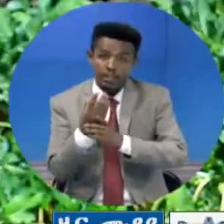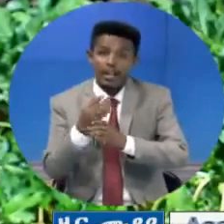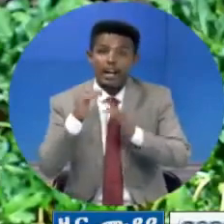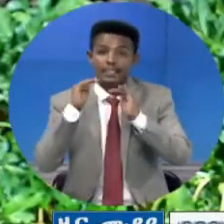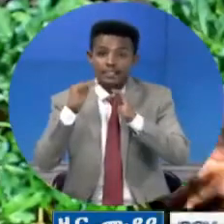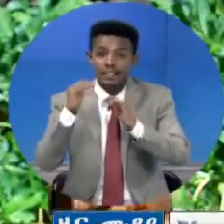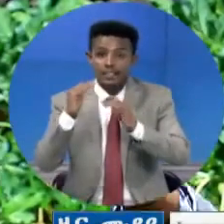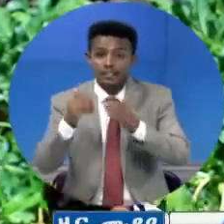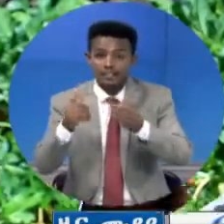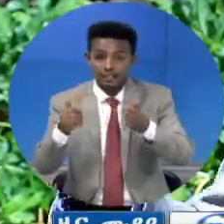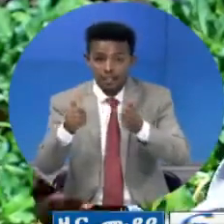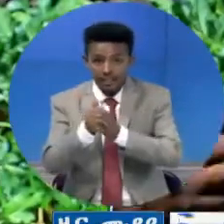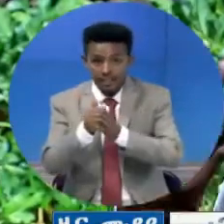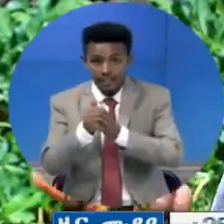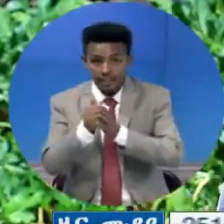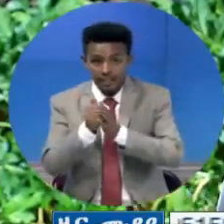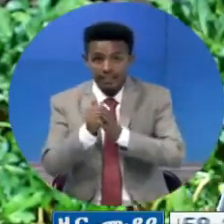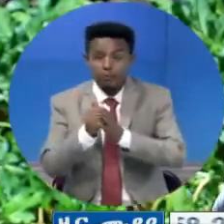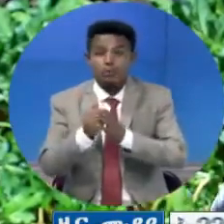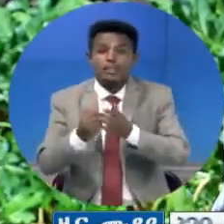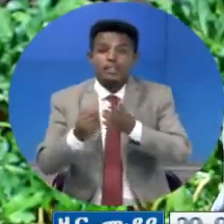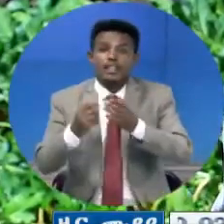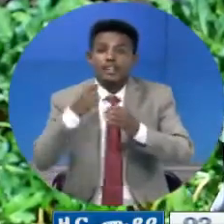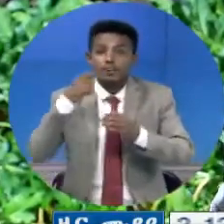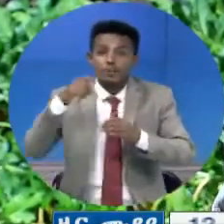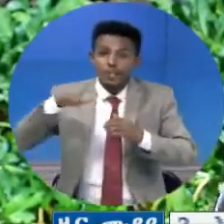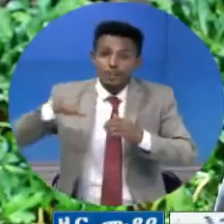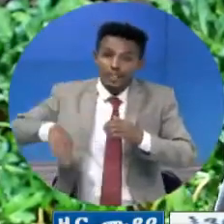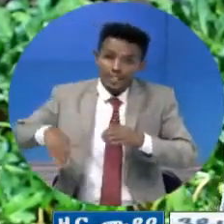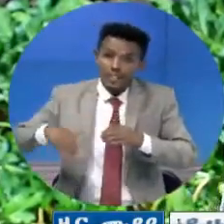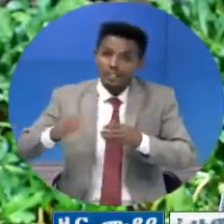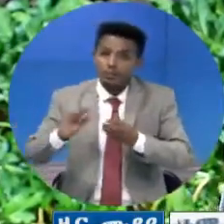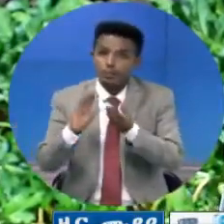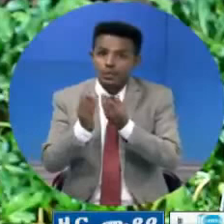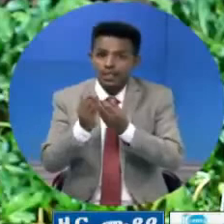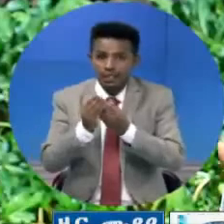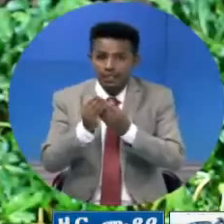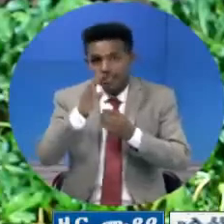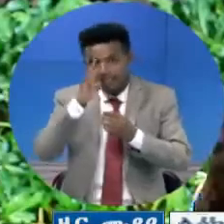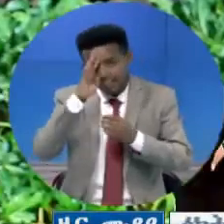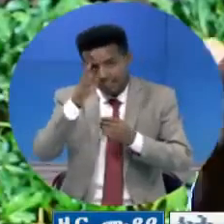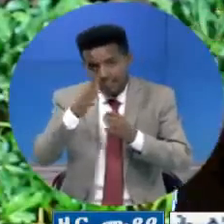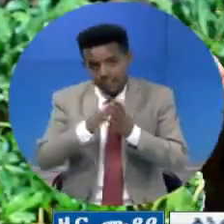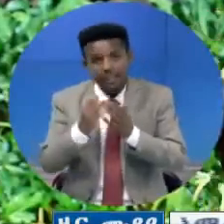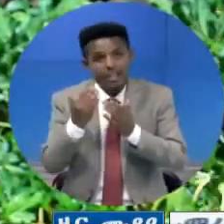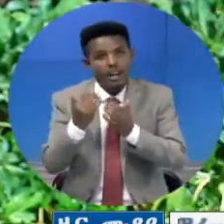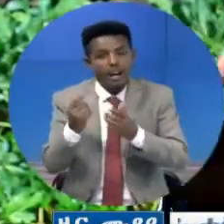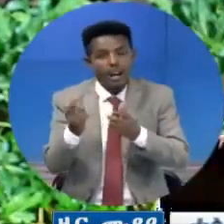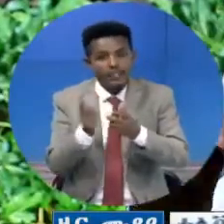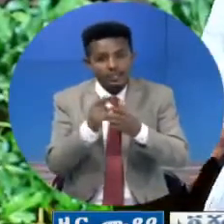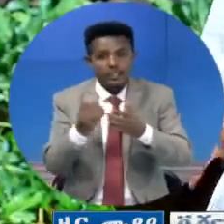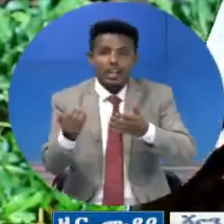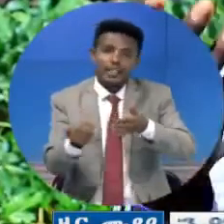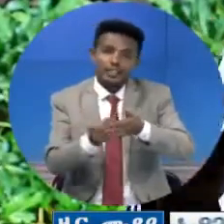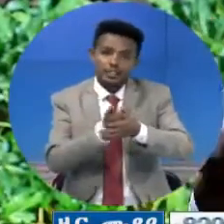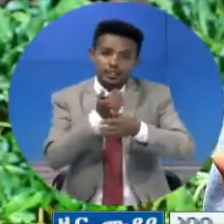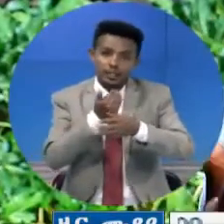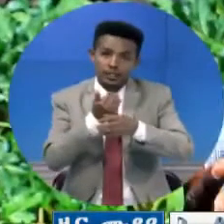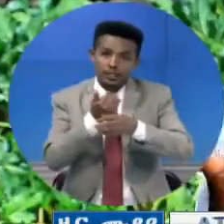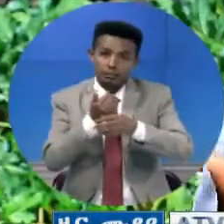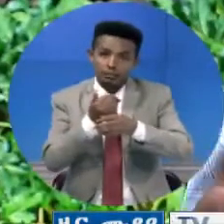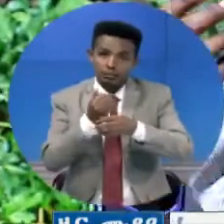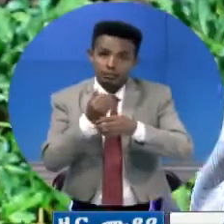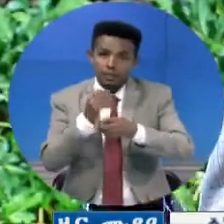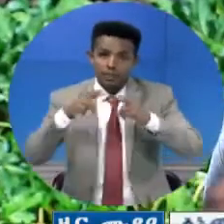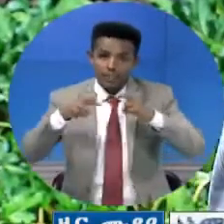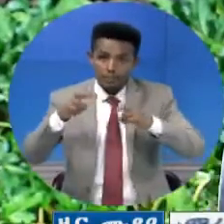ስለሚገጥመን እንዳሉት የመዘግየት ነገር ይከሰታል። ግን አሁን ምንድነው ያሰብነው በዚህ አመት አንድ አዲስ የምርምር ምክረ ሐሳብ